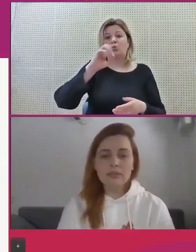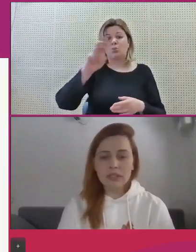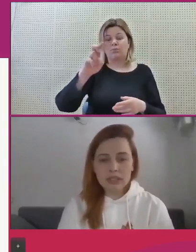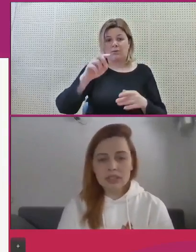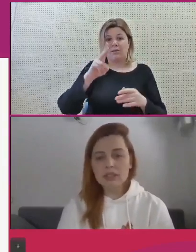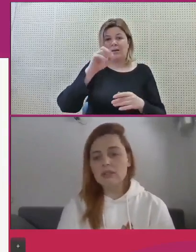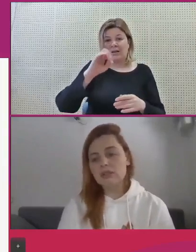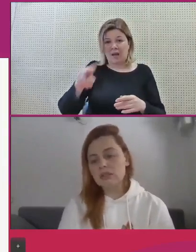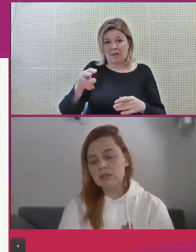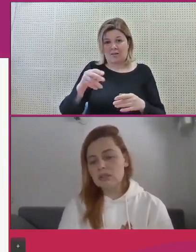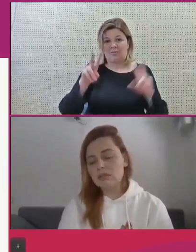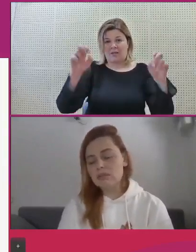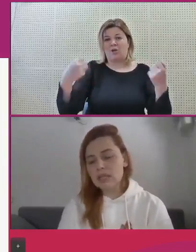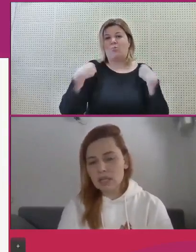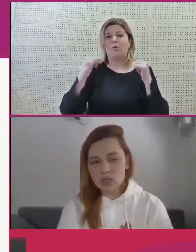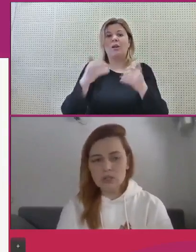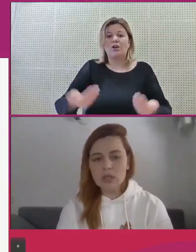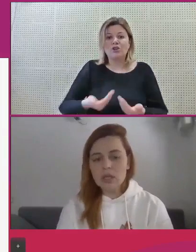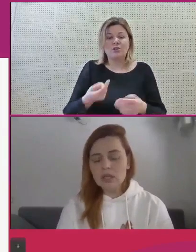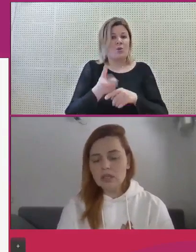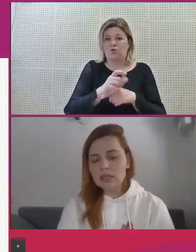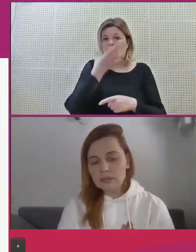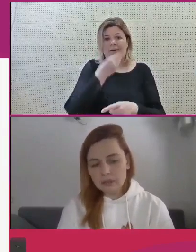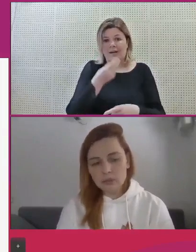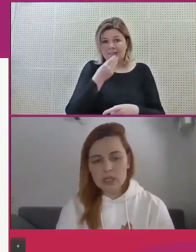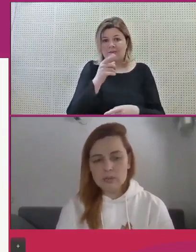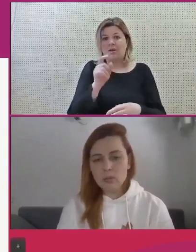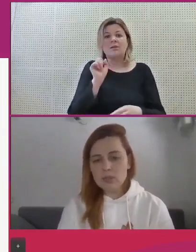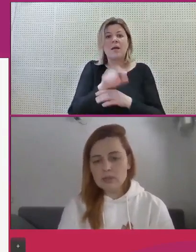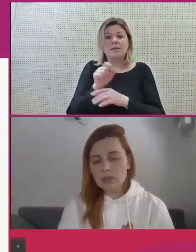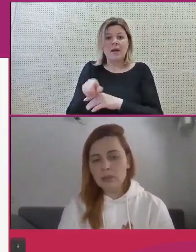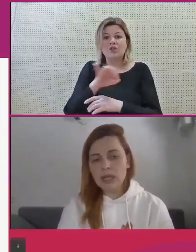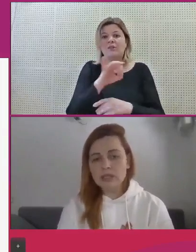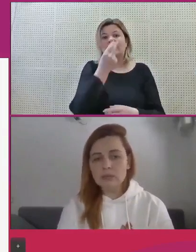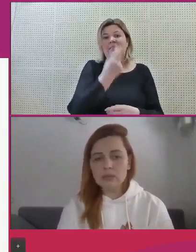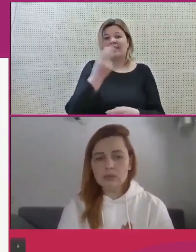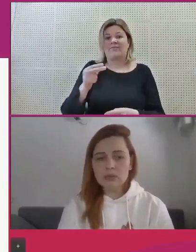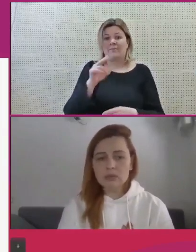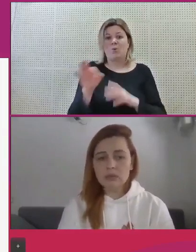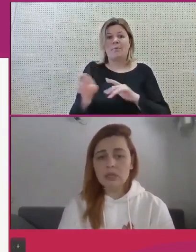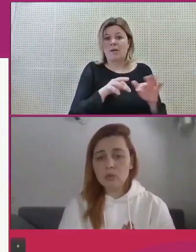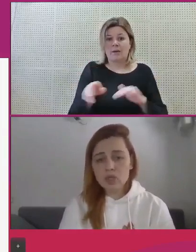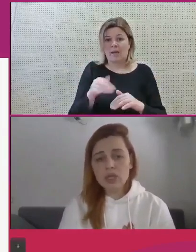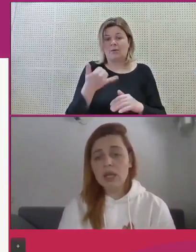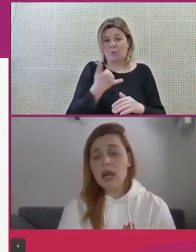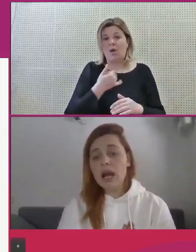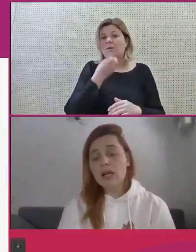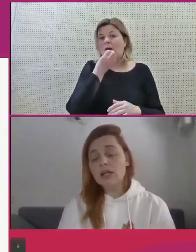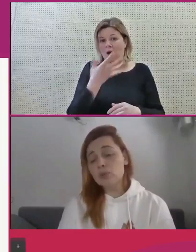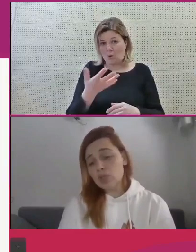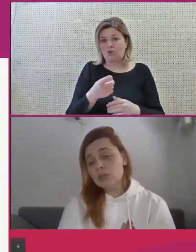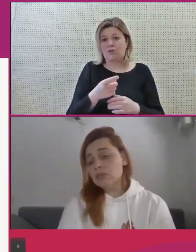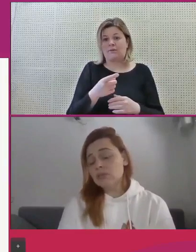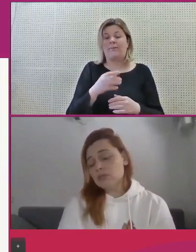Очень красиво выглядят задачи и цифры у нас по мероприятиям хорошие.